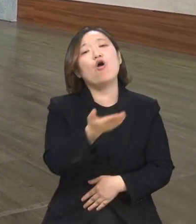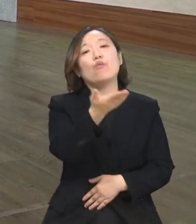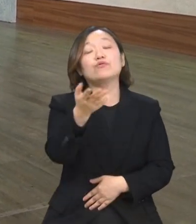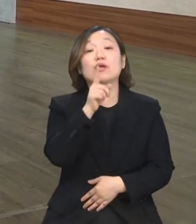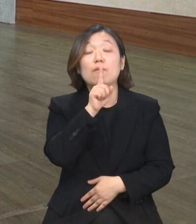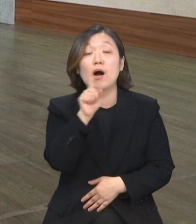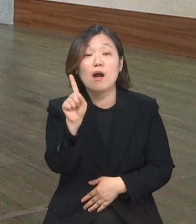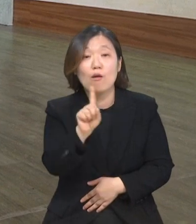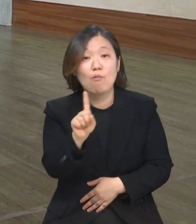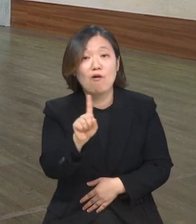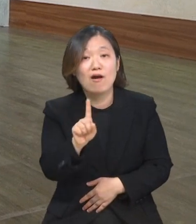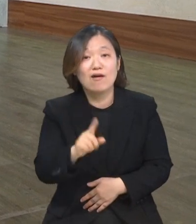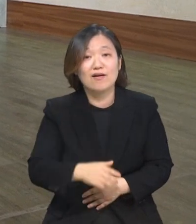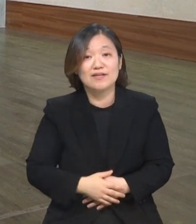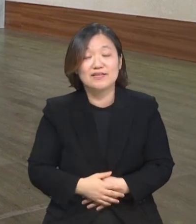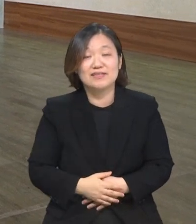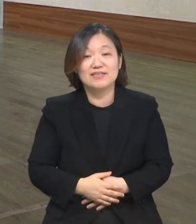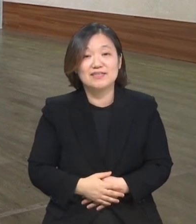이야기가